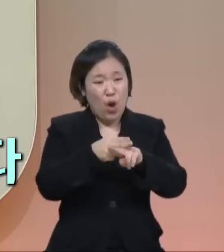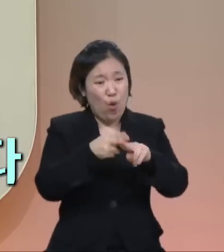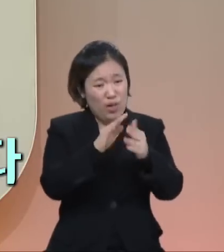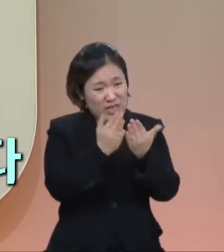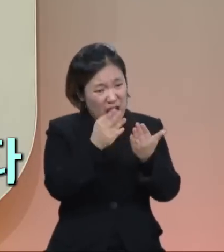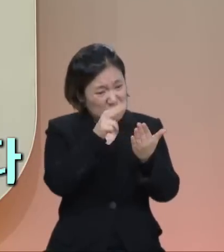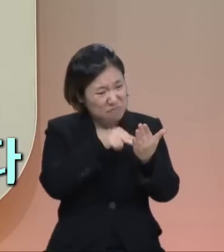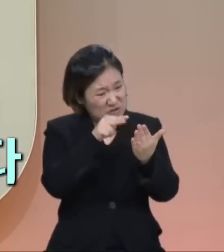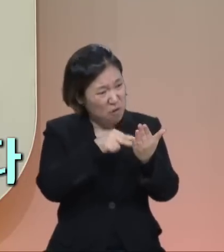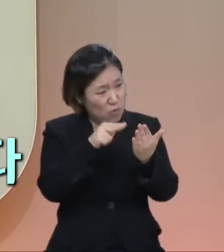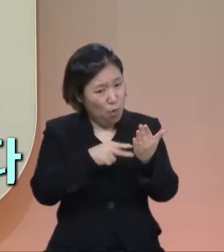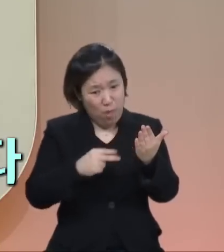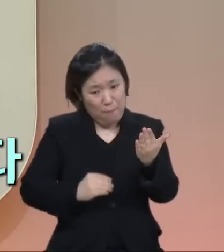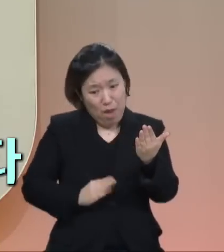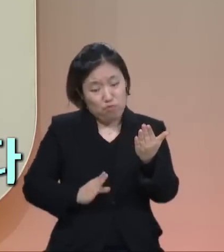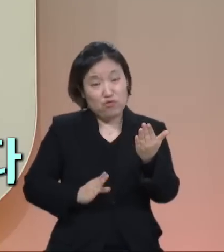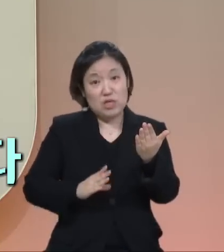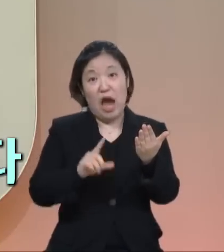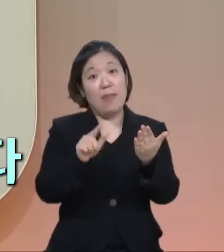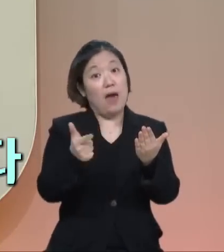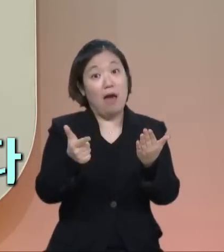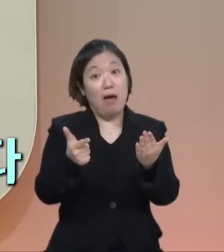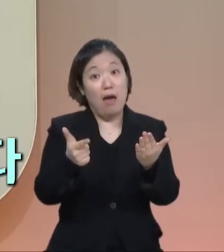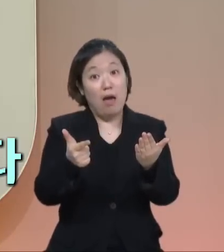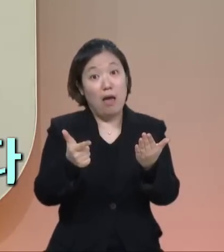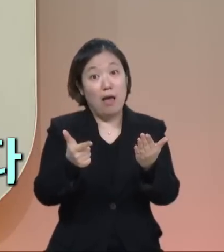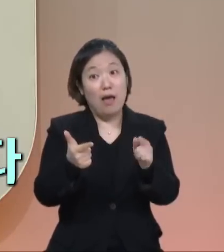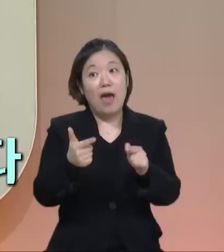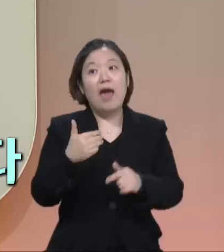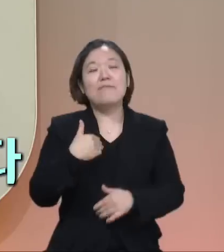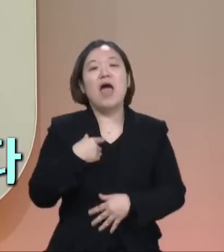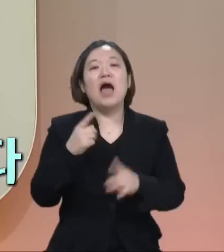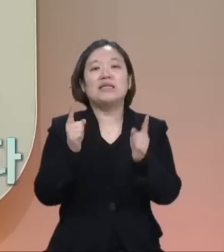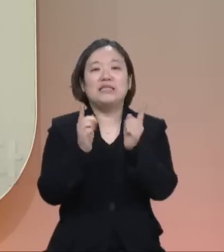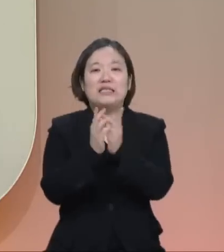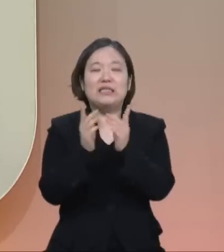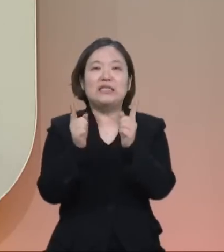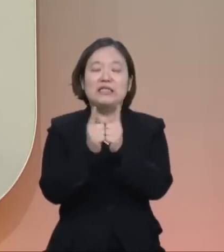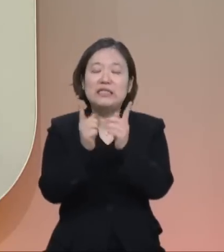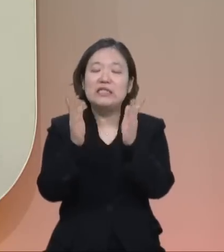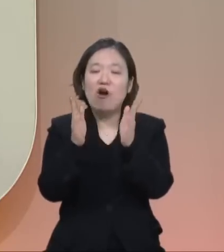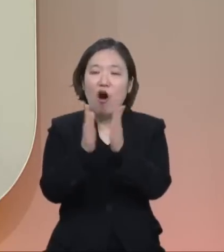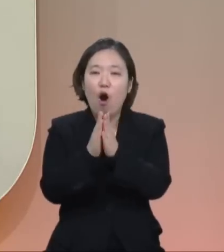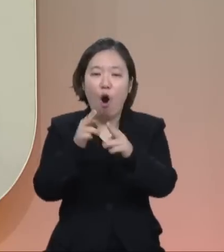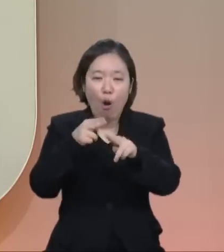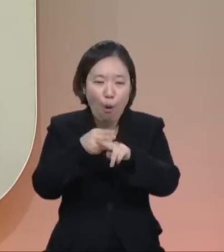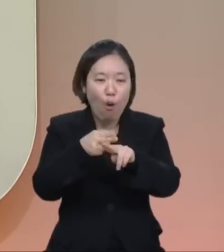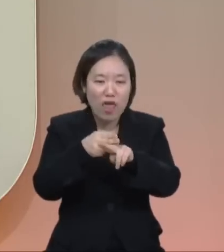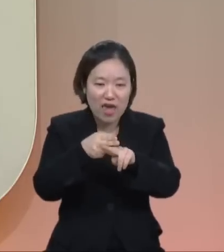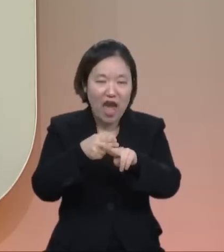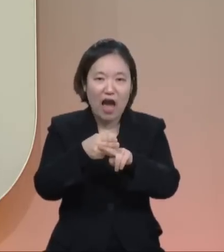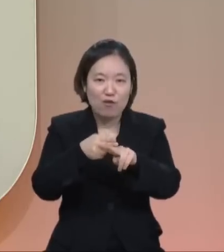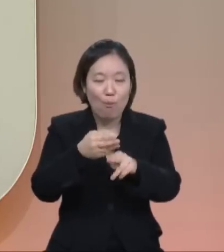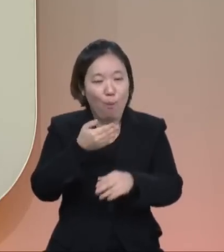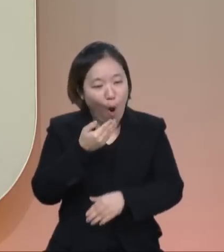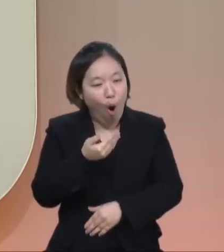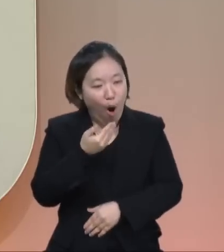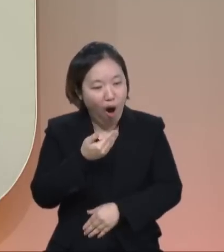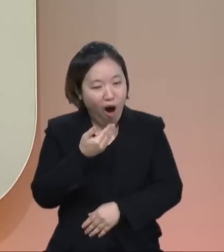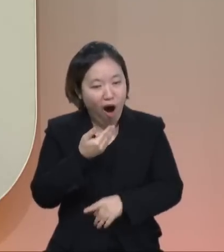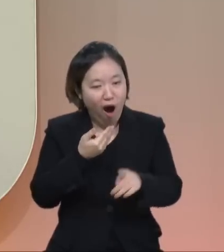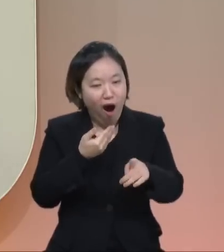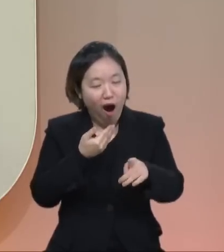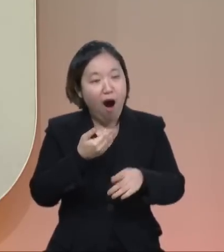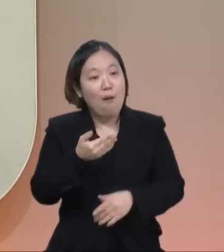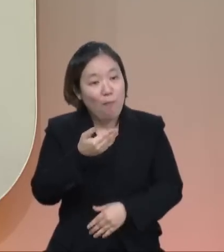채워지지 않습니다 내가 내가 직접 해 먹어야 됩니다 맛이 있건 맛이었건 내가 직접